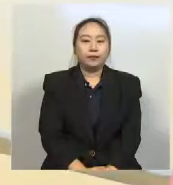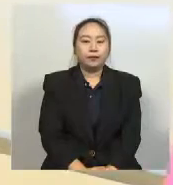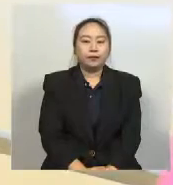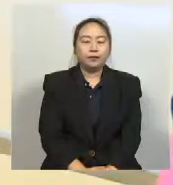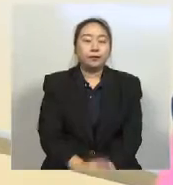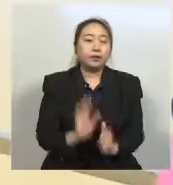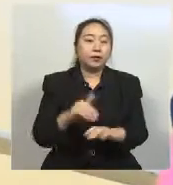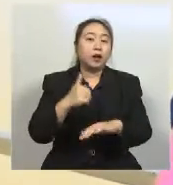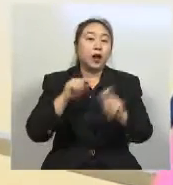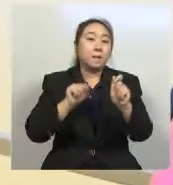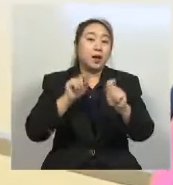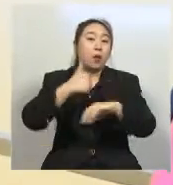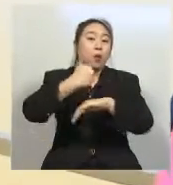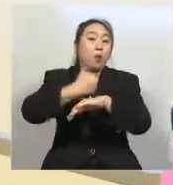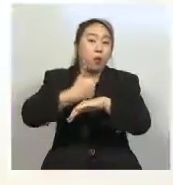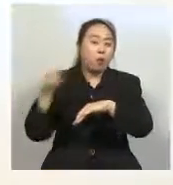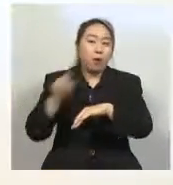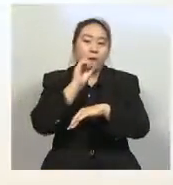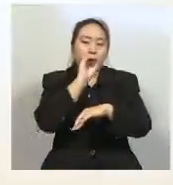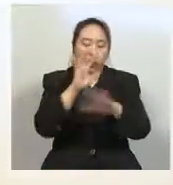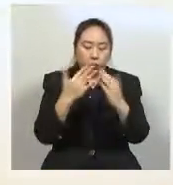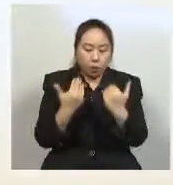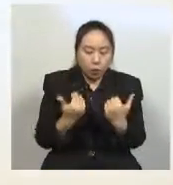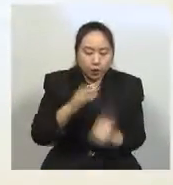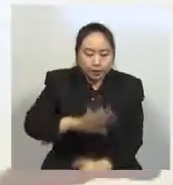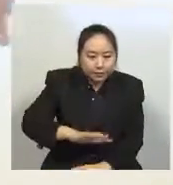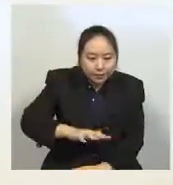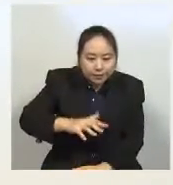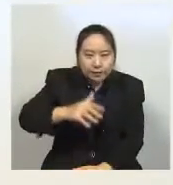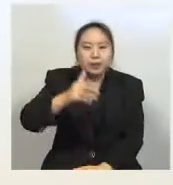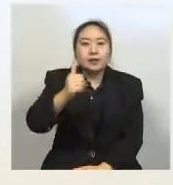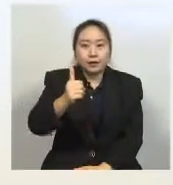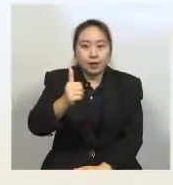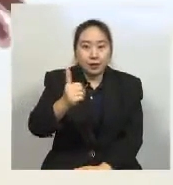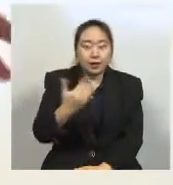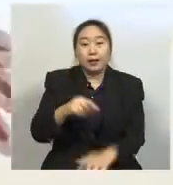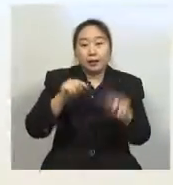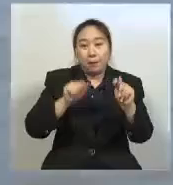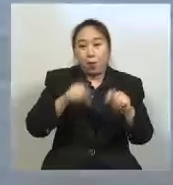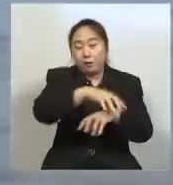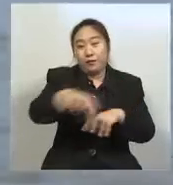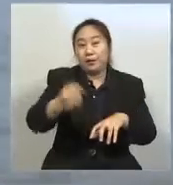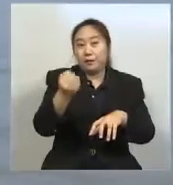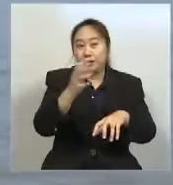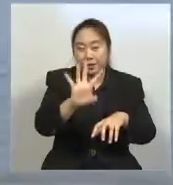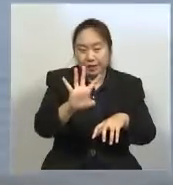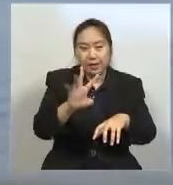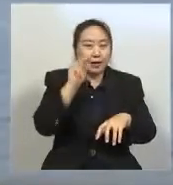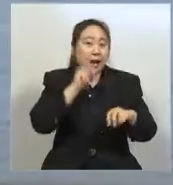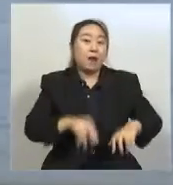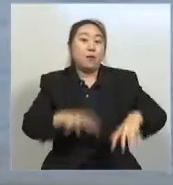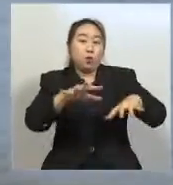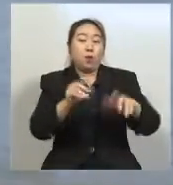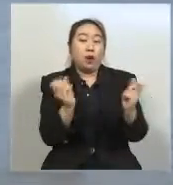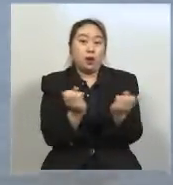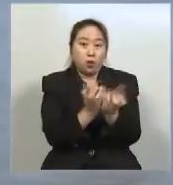นายอำเภอพิบูลมังสาหารยังบอกด้วยนะคะว่าสถานการณ์ตอนนี้ดีขึ้นเรื่อยๆค่ะจากพื้นที่14ตำบลที่ได้รับผลกระทบน้ำท่วมข